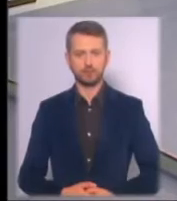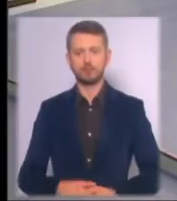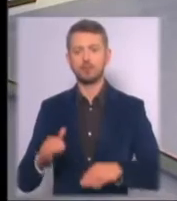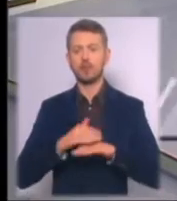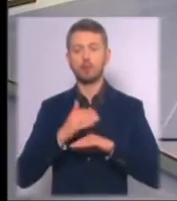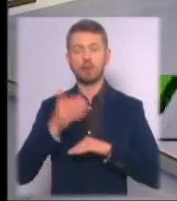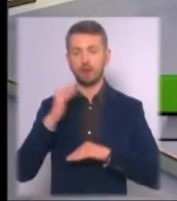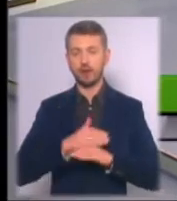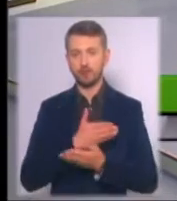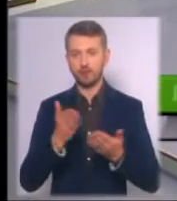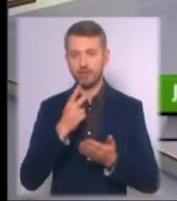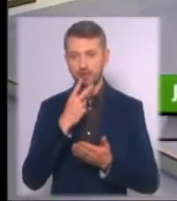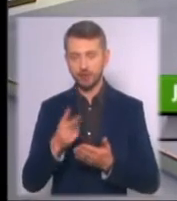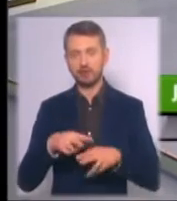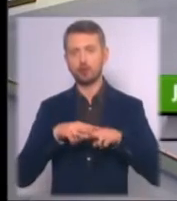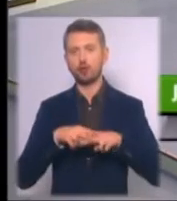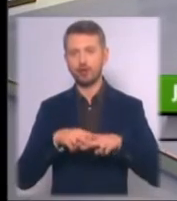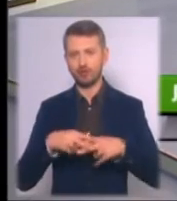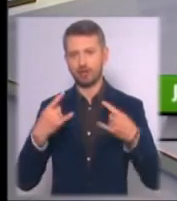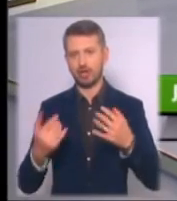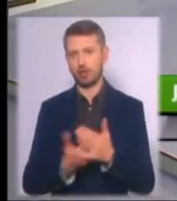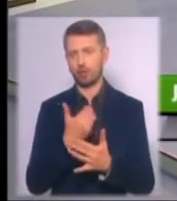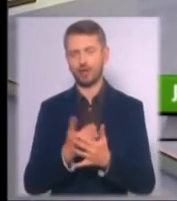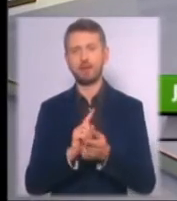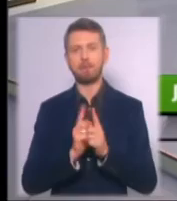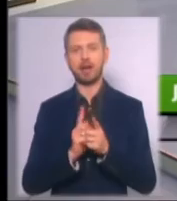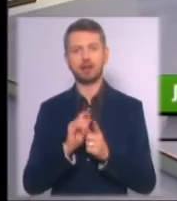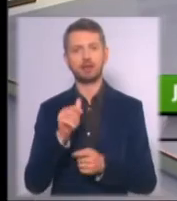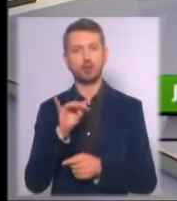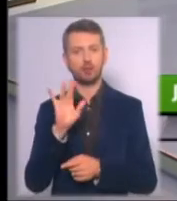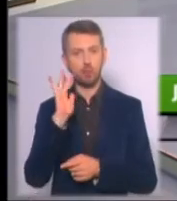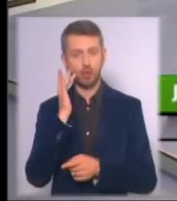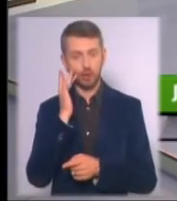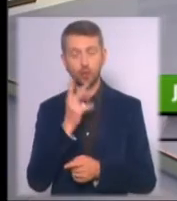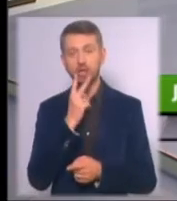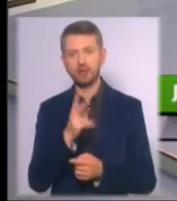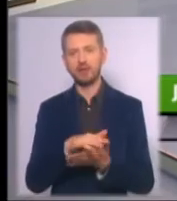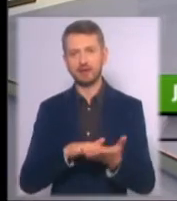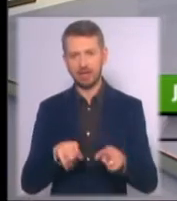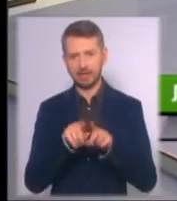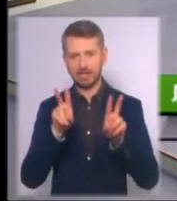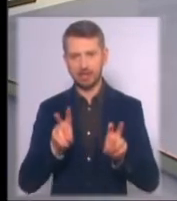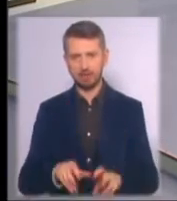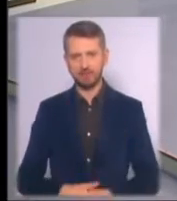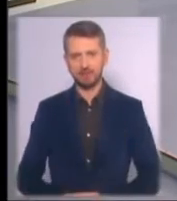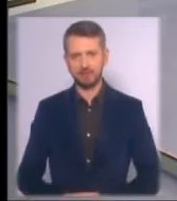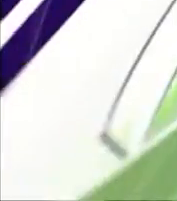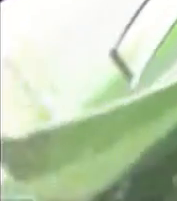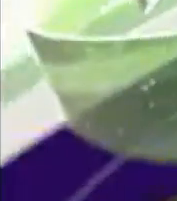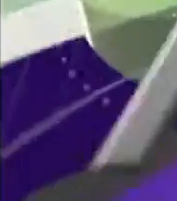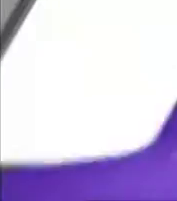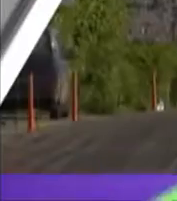Добрий вечір. Ви дивитесь столичні теленовини. У студії працюють Лілія Гулей та Ігор Бондаренко. І розкажемо, зокрема, про такі події.